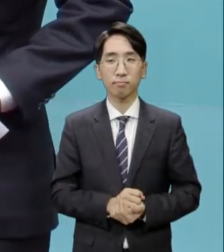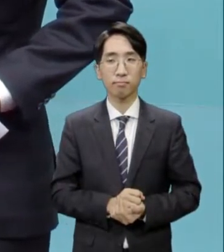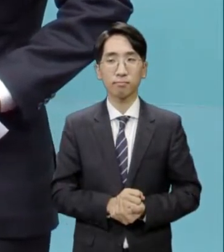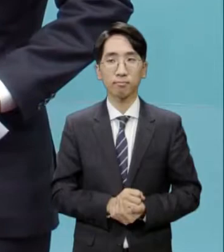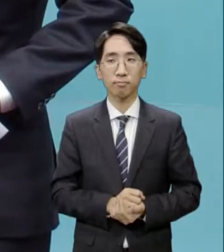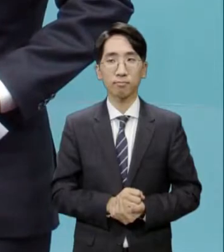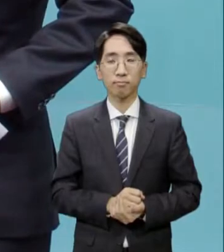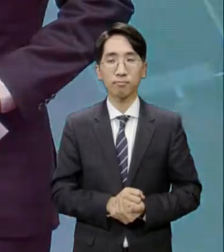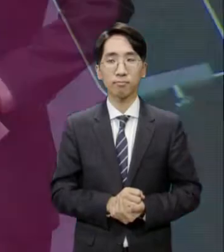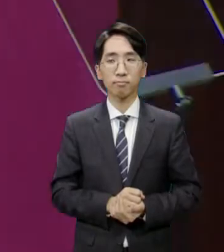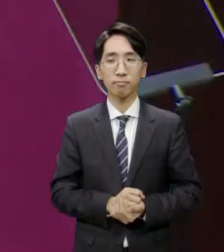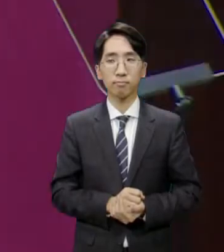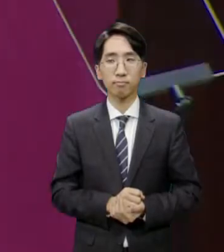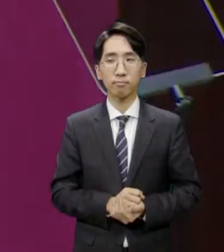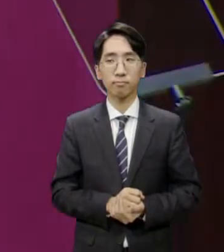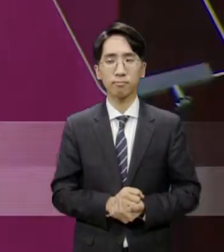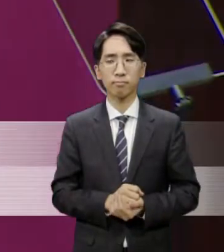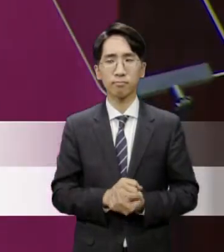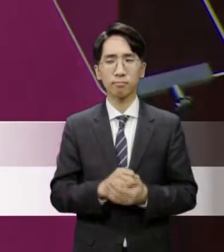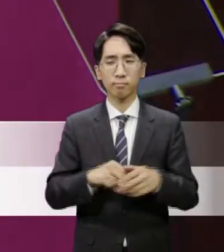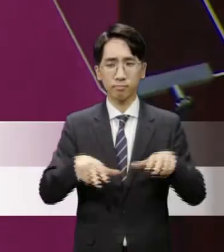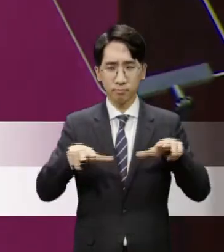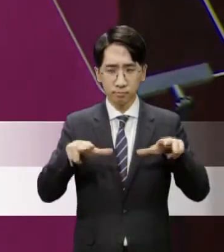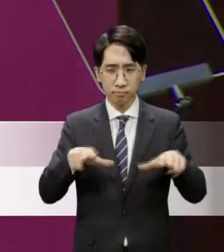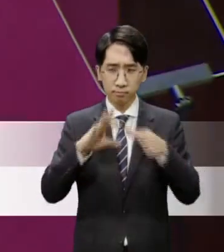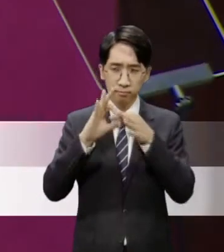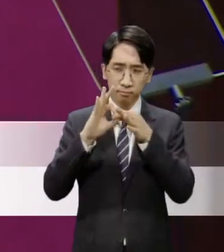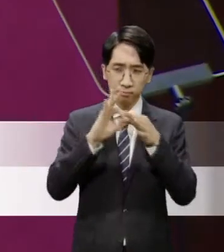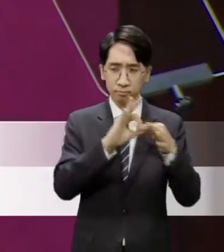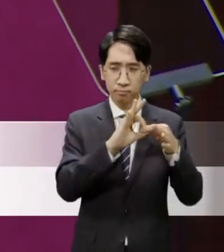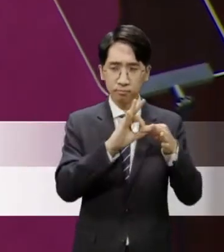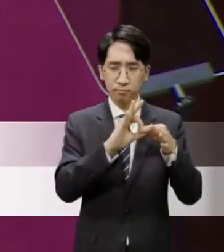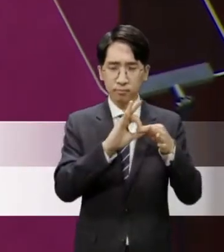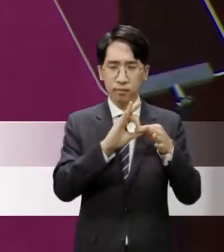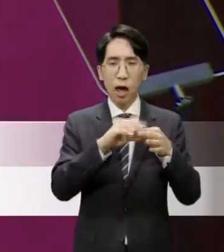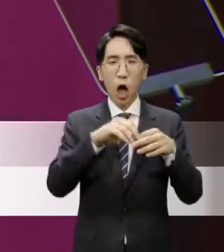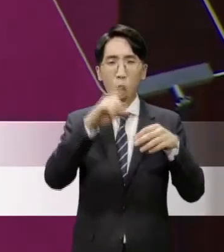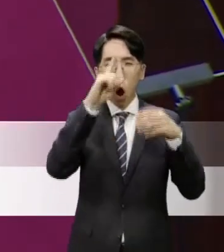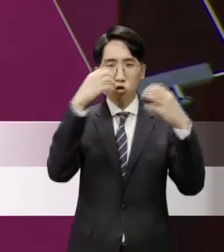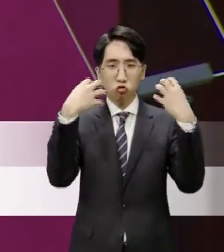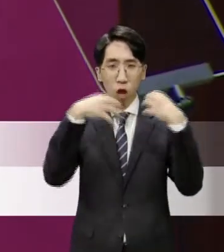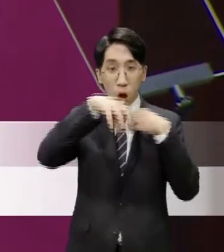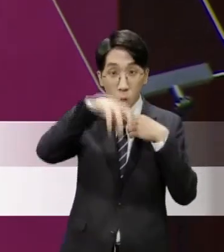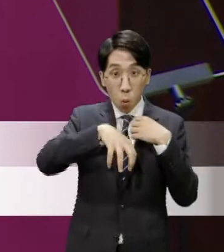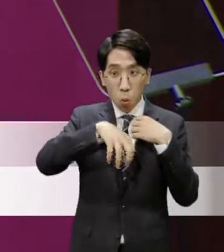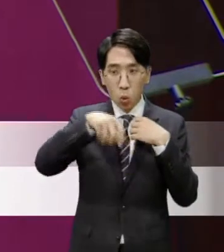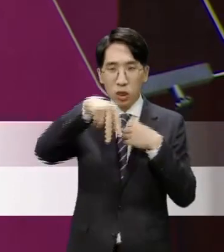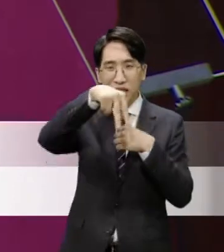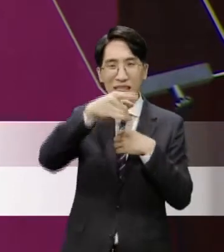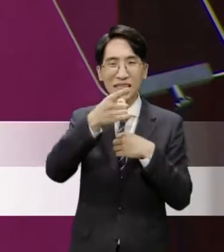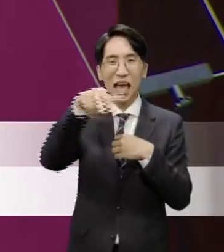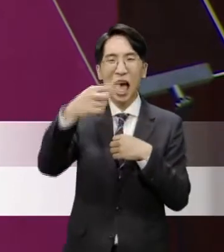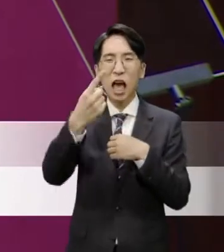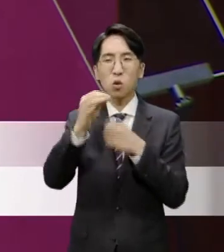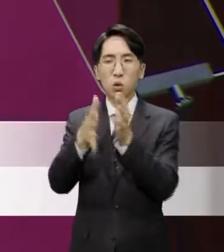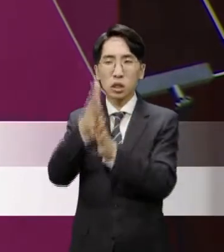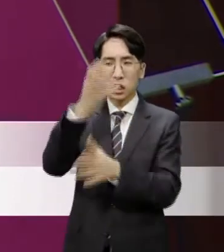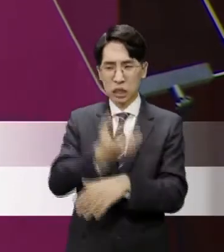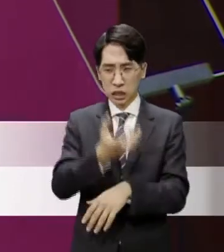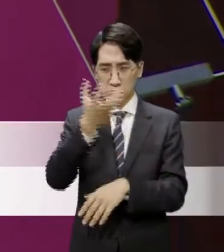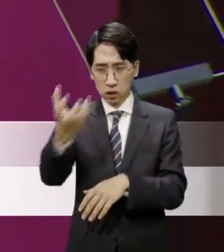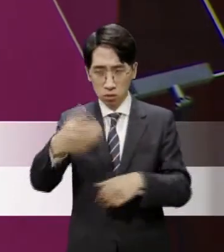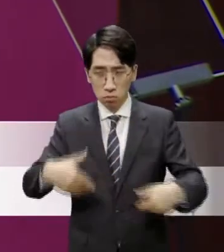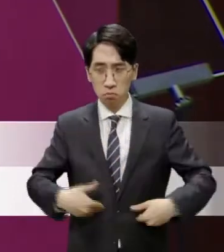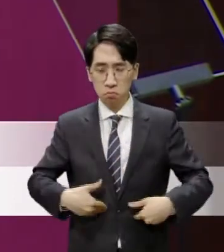행정 수도를 제대로 완성할 것을 제안합니다 국회 4 통째로 세종시로 이전 해야 합니다 아울러